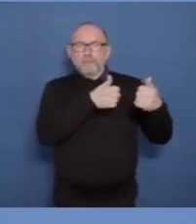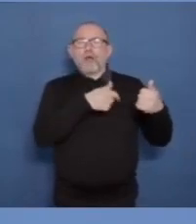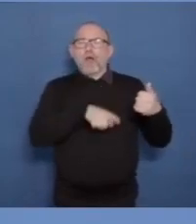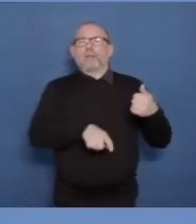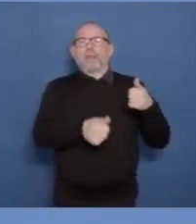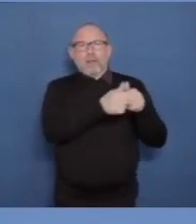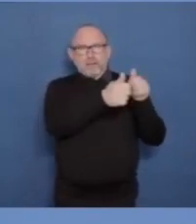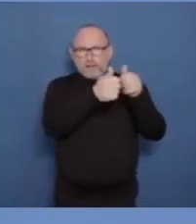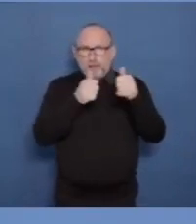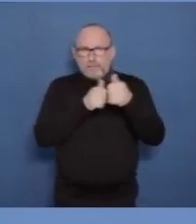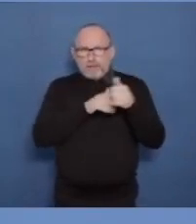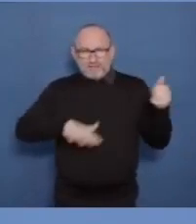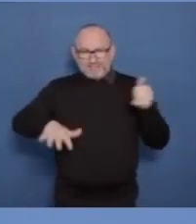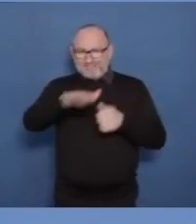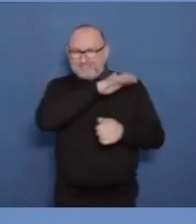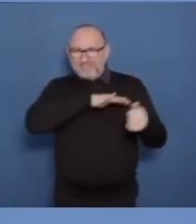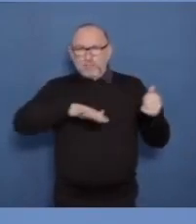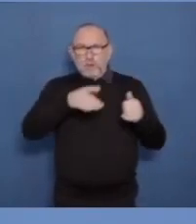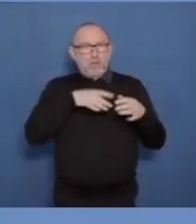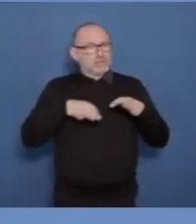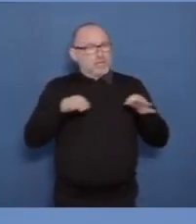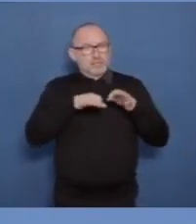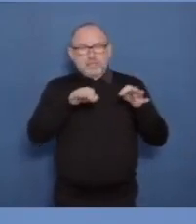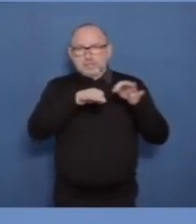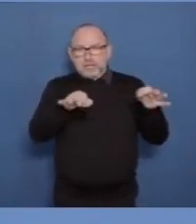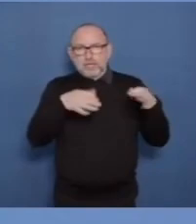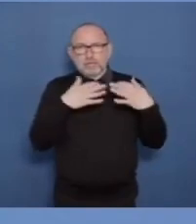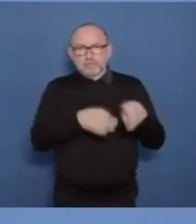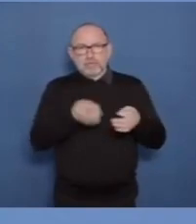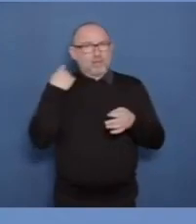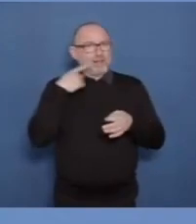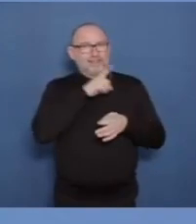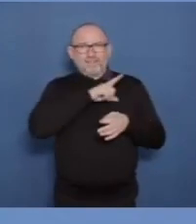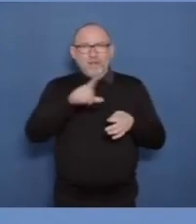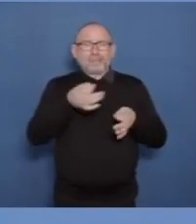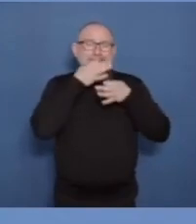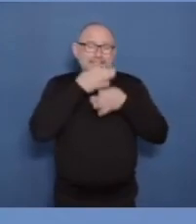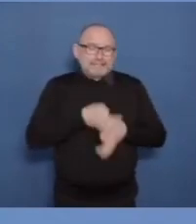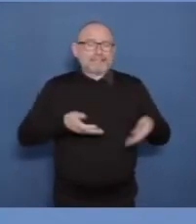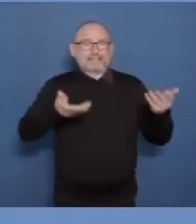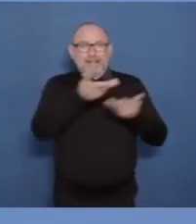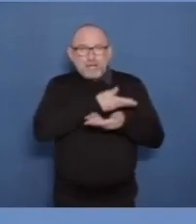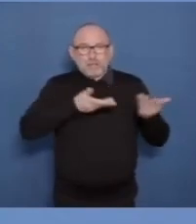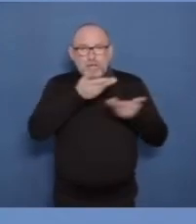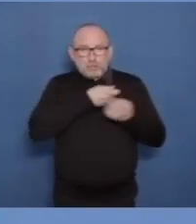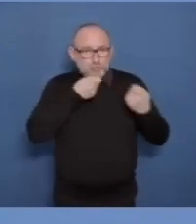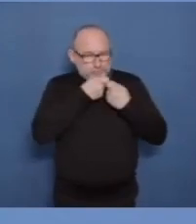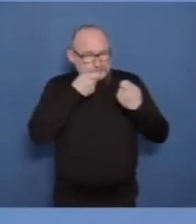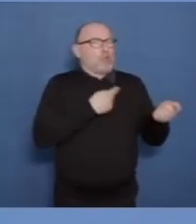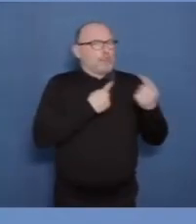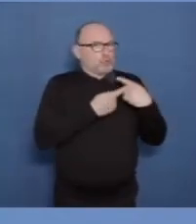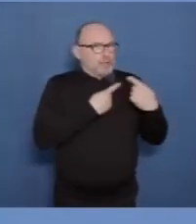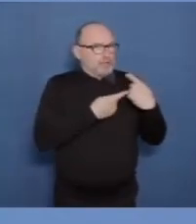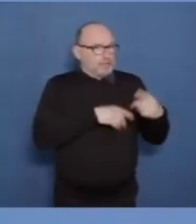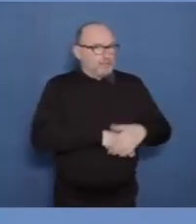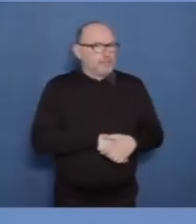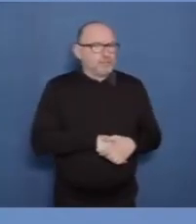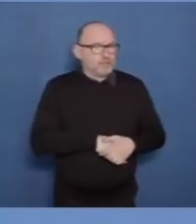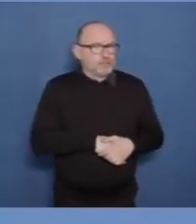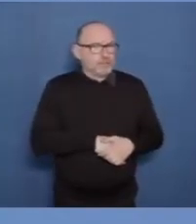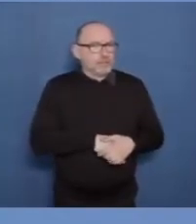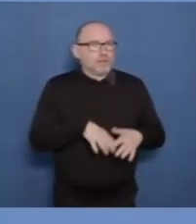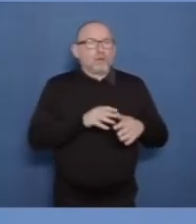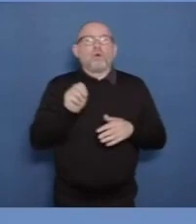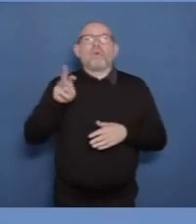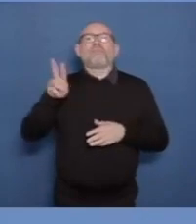anderen Partnern in der Region in den letzten Tagen und in der letzten Woche auch in sehr, sehr intensivem, engen Kontakt stand. Was den Punkt